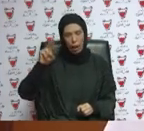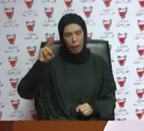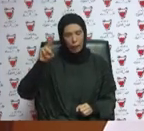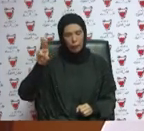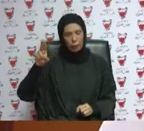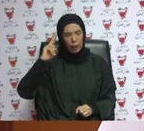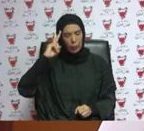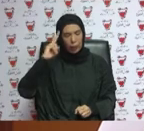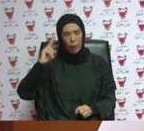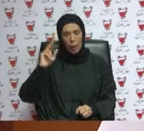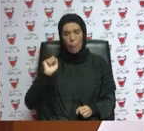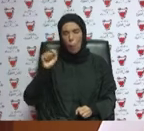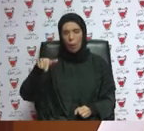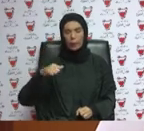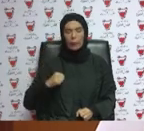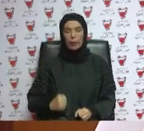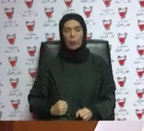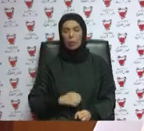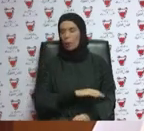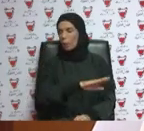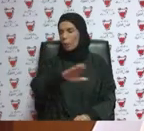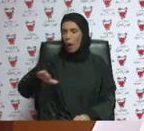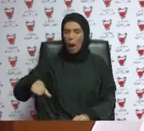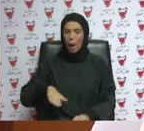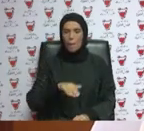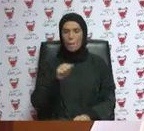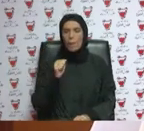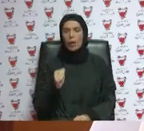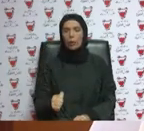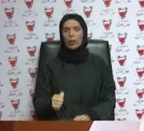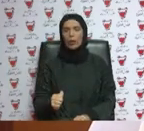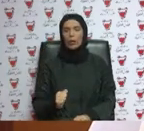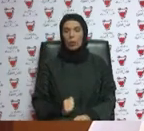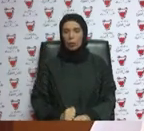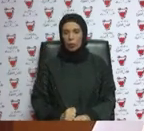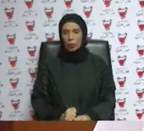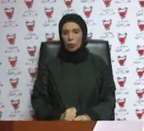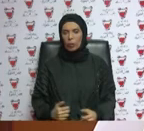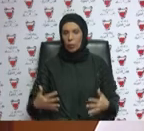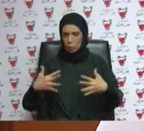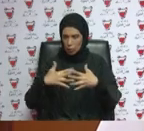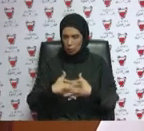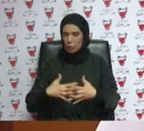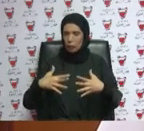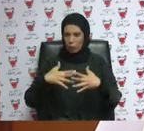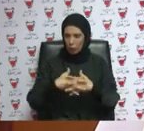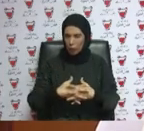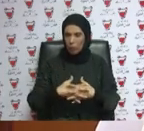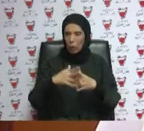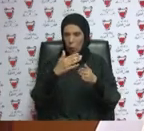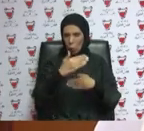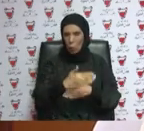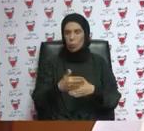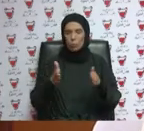ما قام به المواطن البحريني، جميعهم المواطنين البحريني الذين قاموا أو شاركوا وساهموا في إنشاء هذا